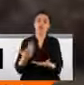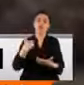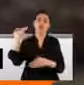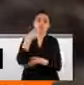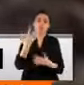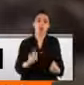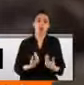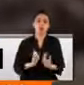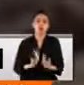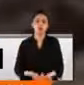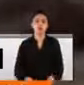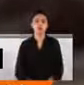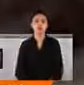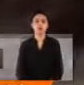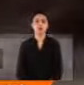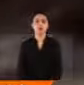olarak.